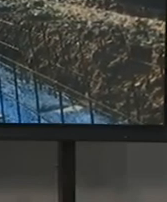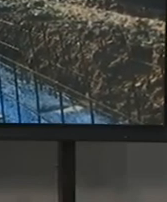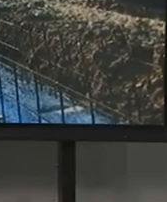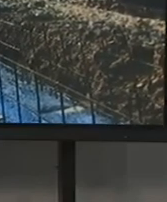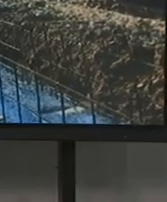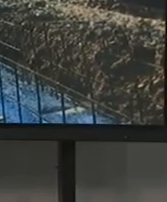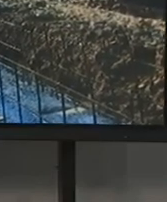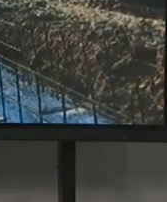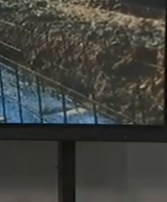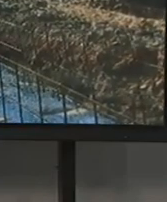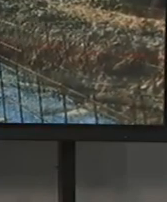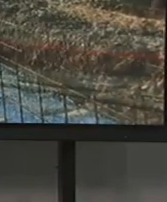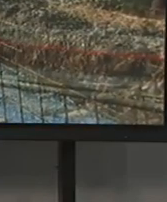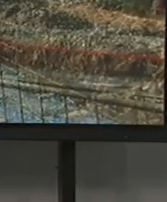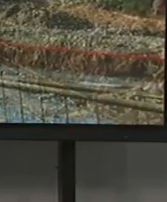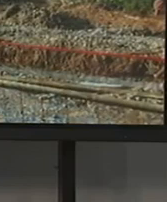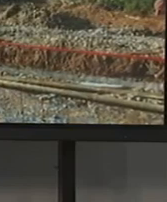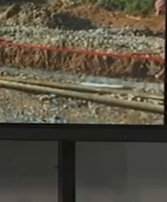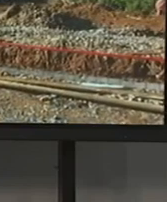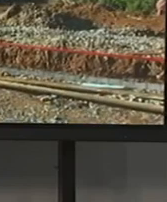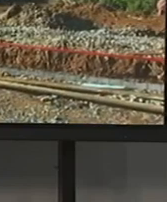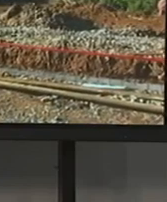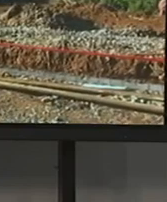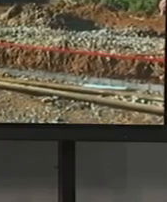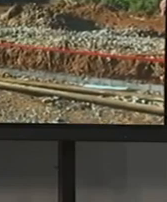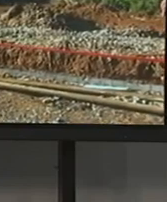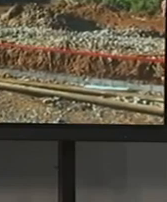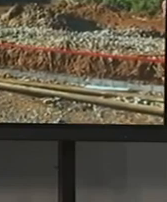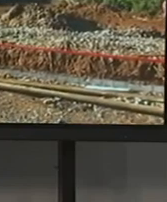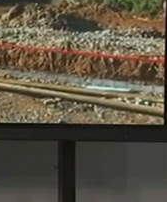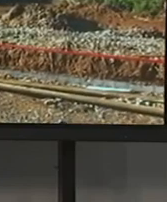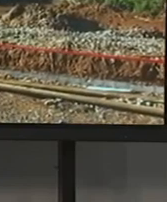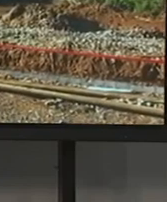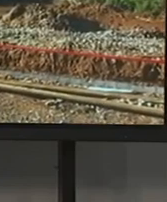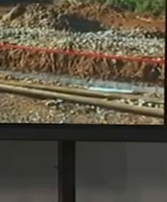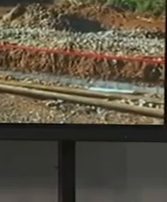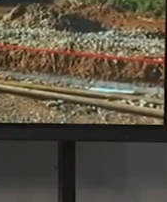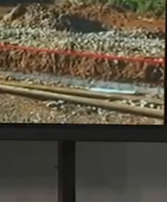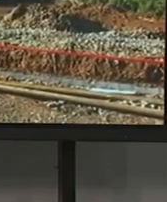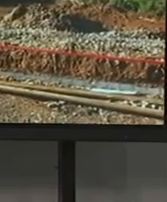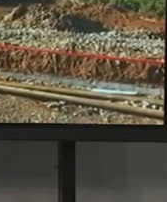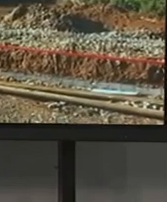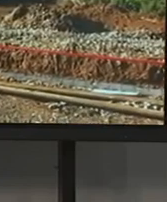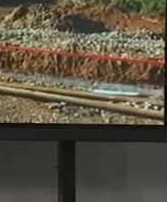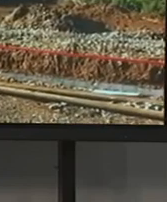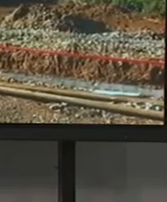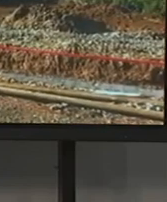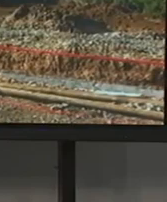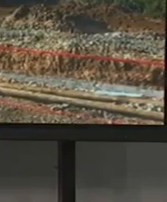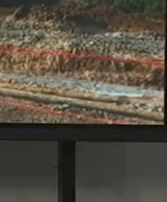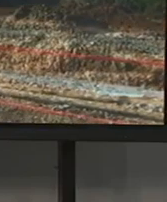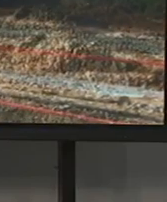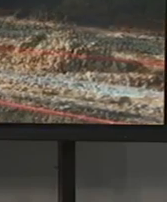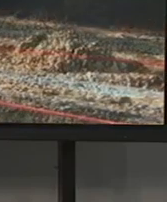Loznice, počeli su radovi na sanaciji, a rok za završetak je kraj meseca. Novac je obezbeđen preko Kancelarija za